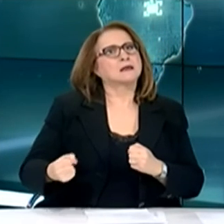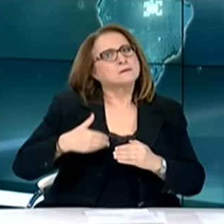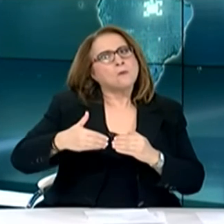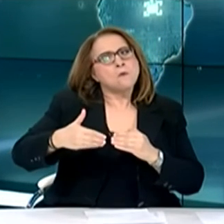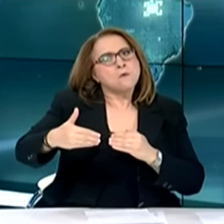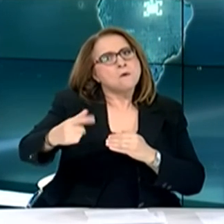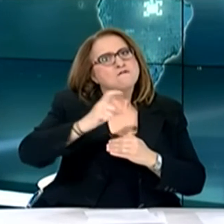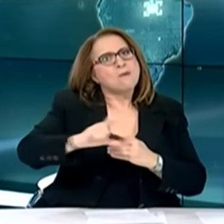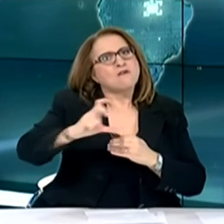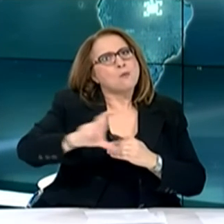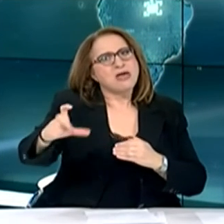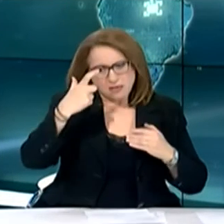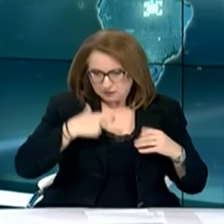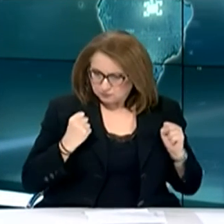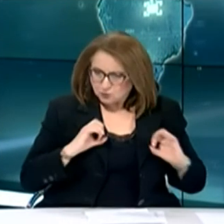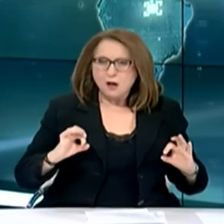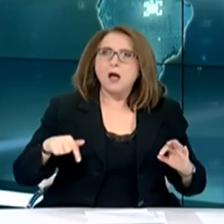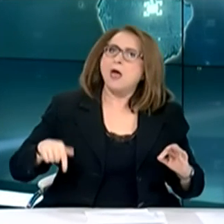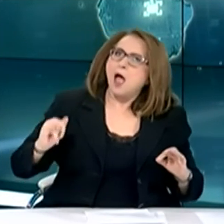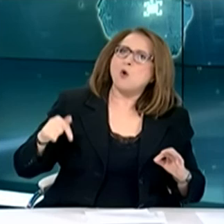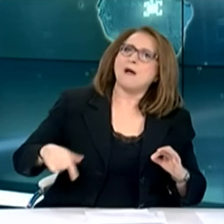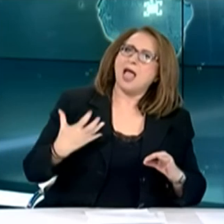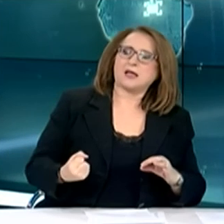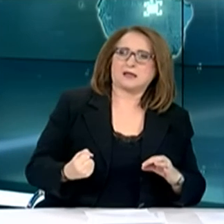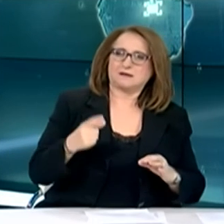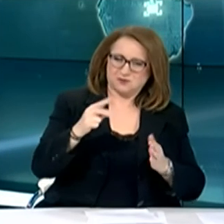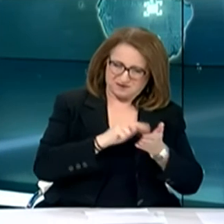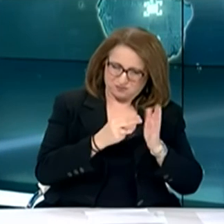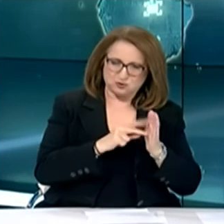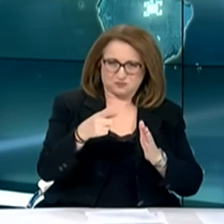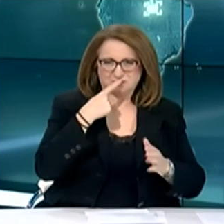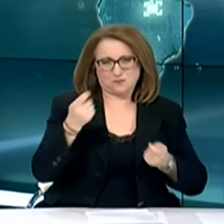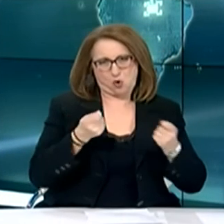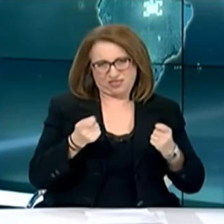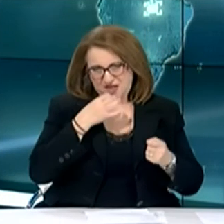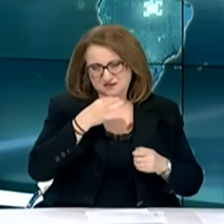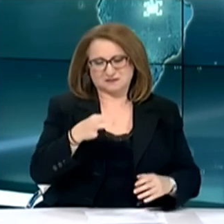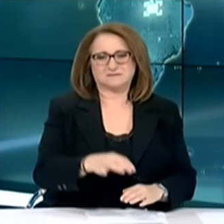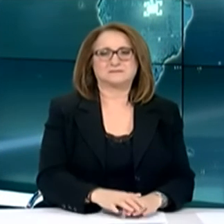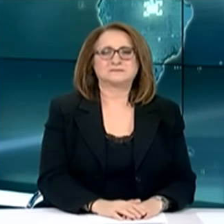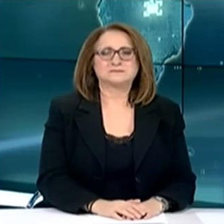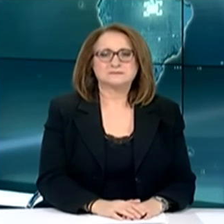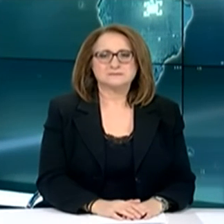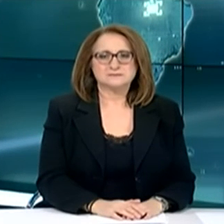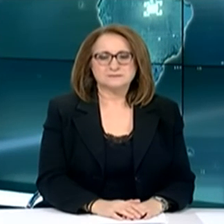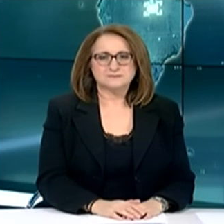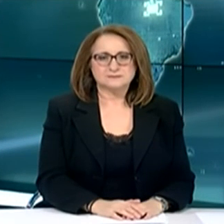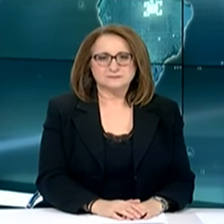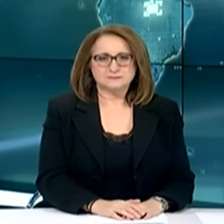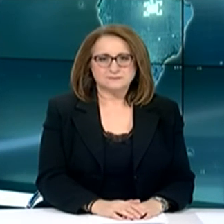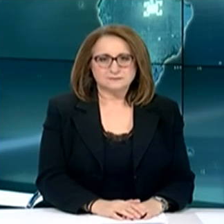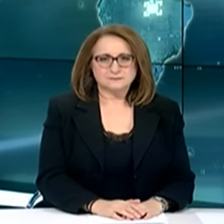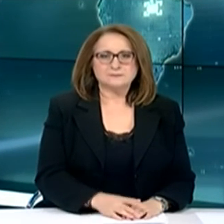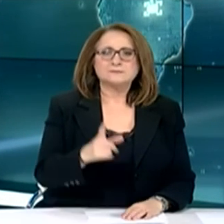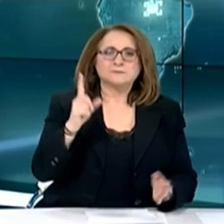Σκέφτομαι αν πρέπει ή αν θέλετε ή αν μετά από αυτό που είπα την κυρία Σκουμάκη, ξέρετε να προτείνετε μέτρα στην Επιτροπή, μάλλον η